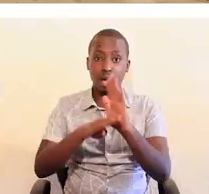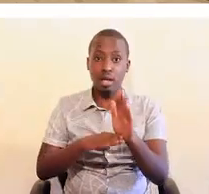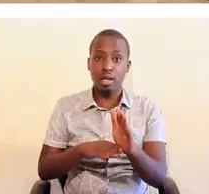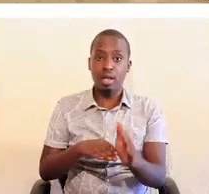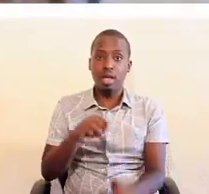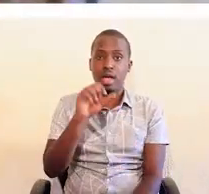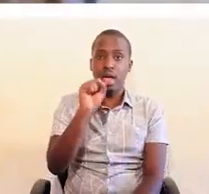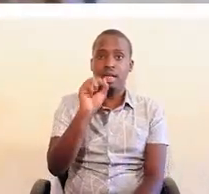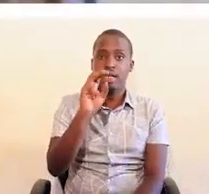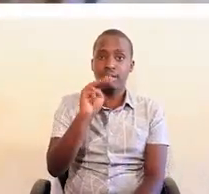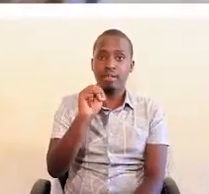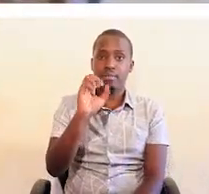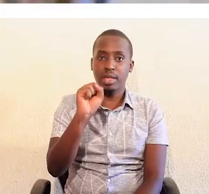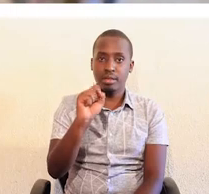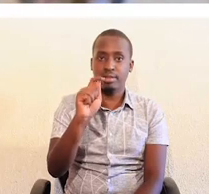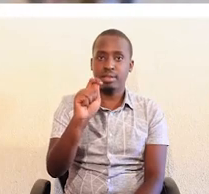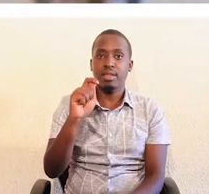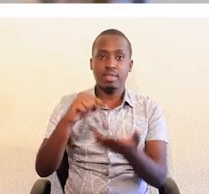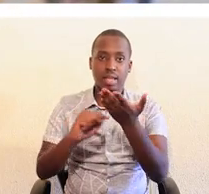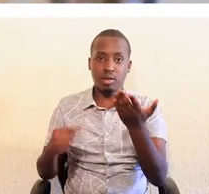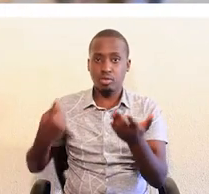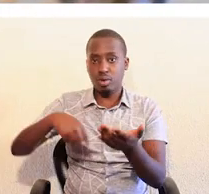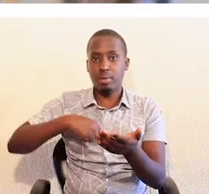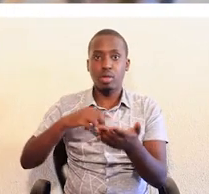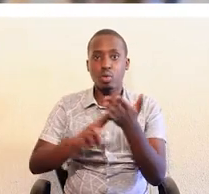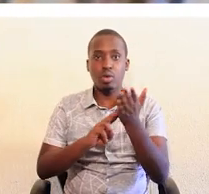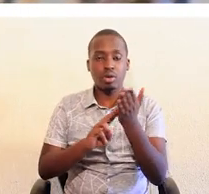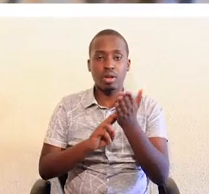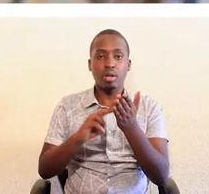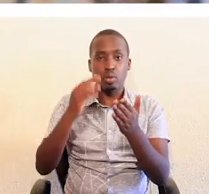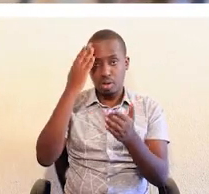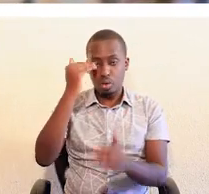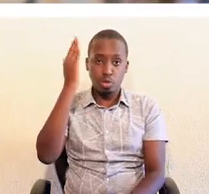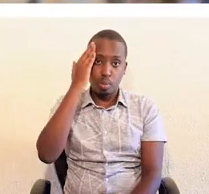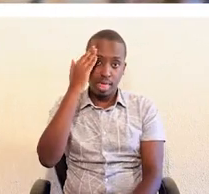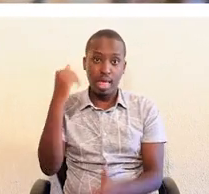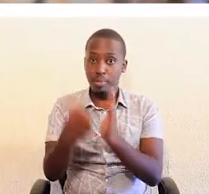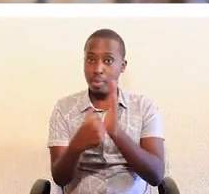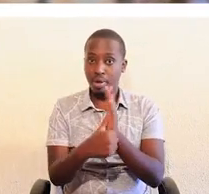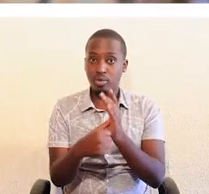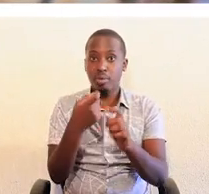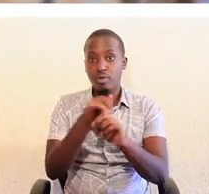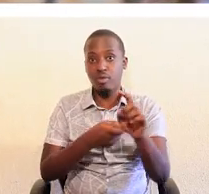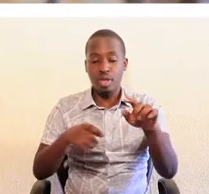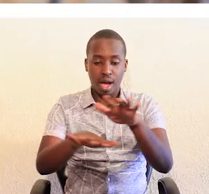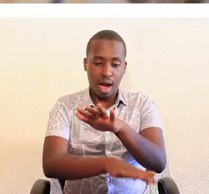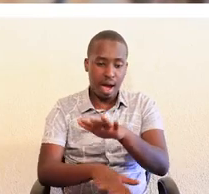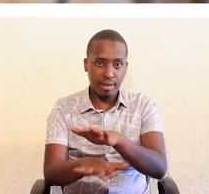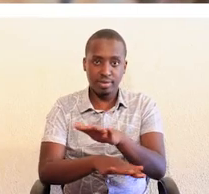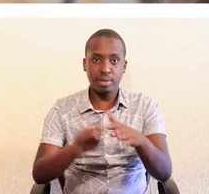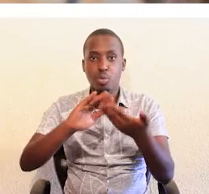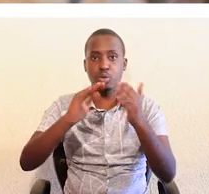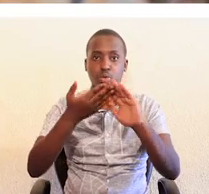amenyekana SMS technology ni uburyo dukoresha butuma tumenya ibibazo biturutse kuri ground hasi ku